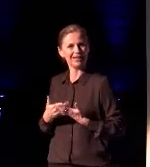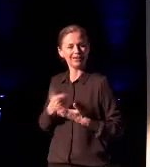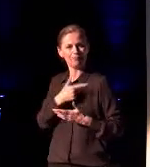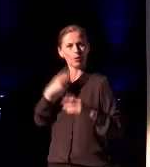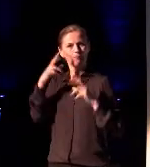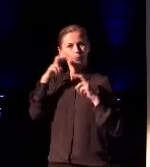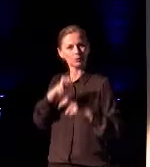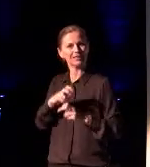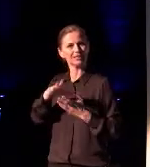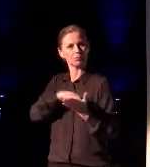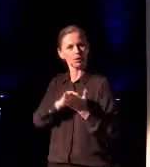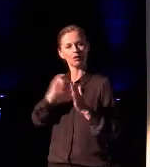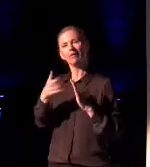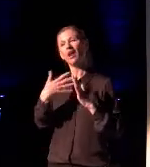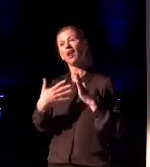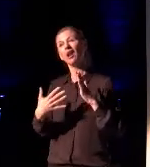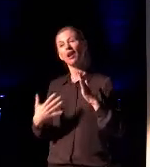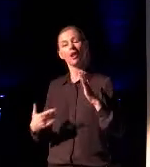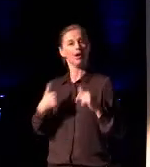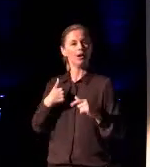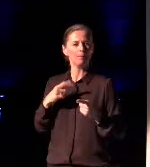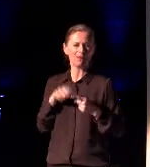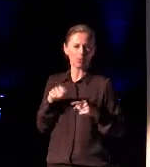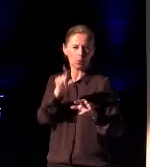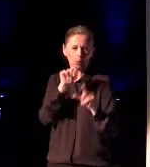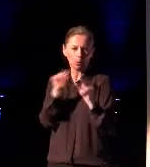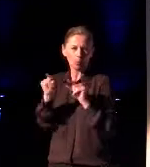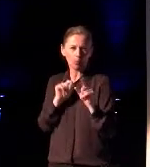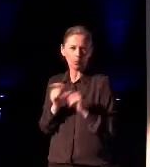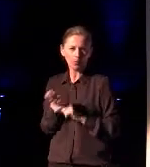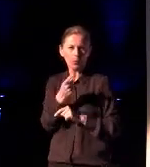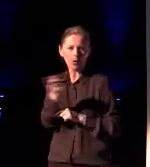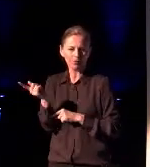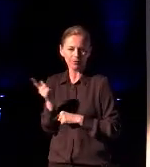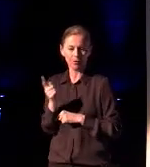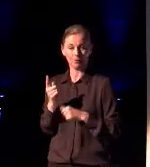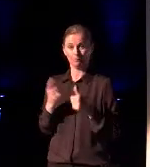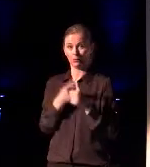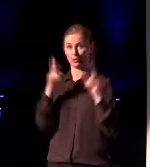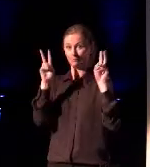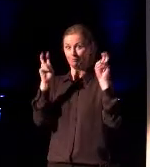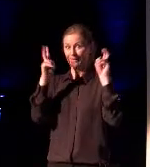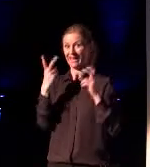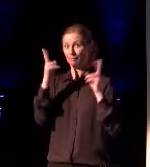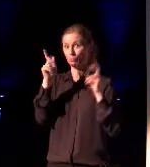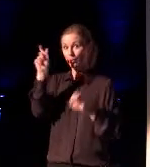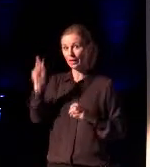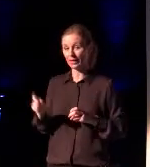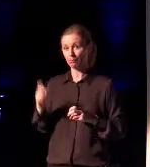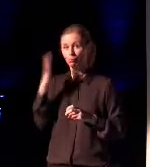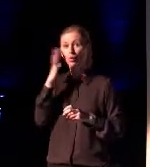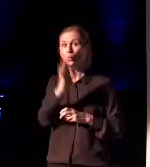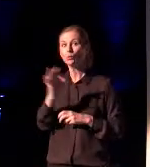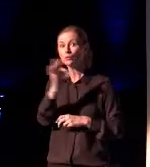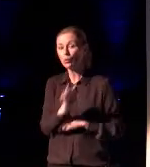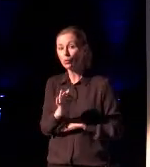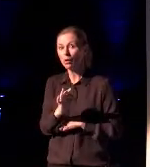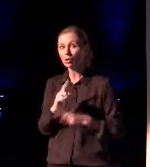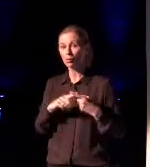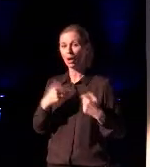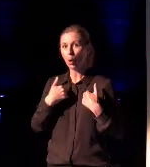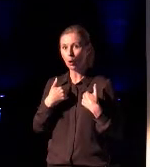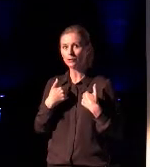våre forskningsrapporter. Så jeg har bare et lite utsnitt av dem her. Første her, en bruker, dette en bruker i Oslo, med